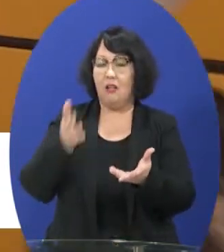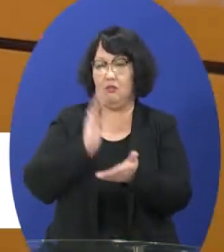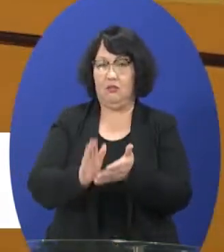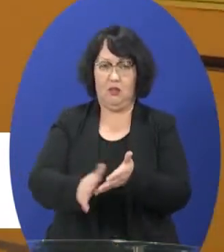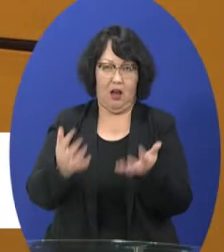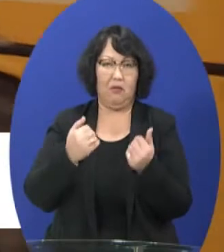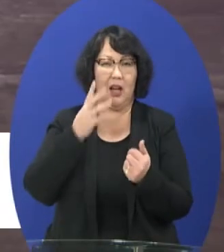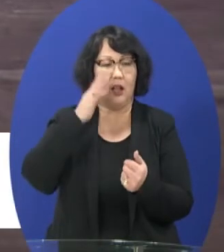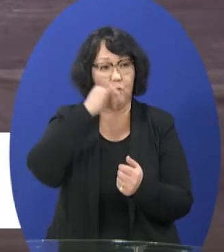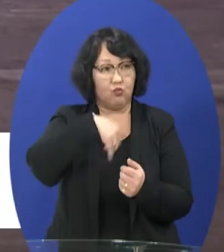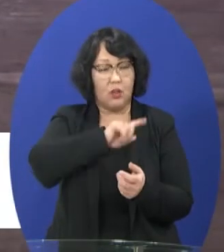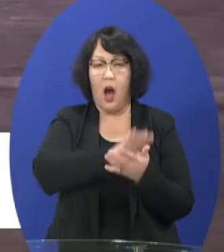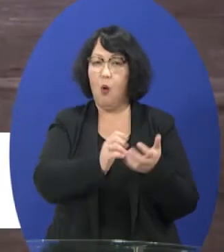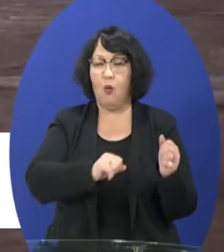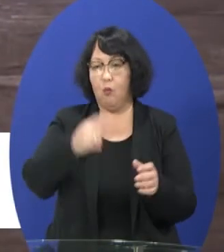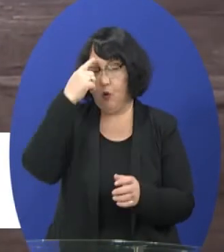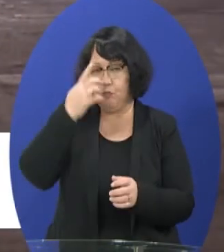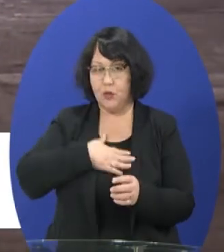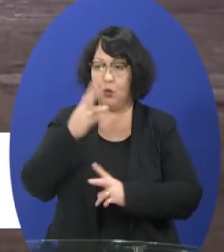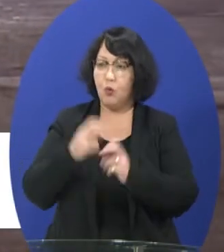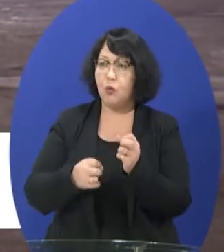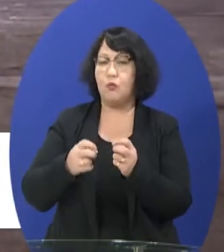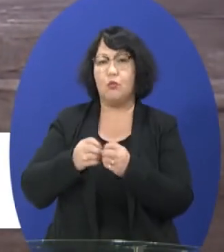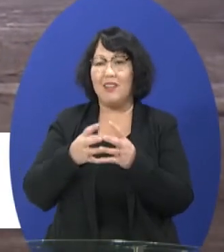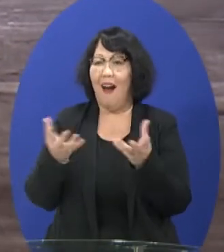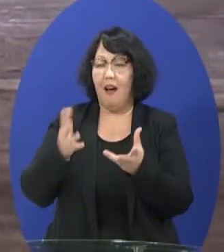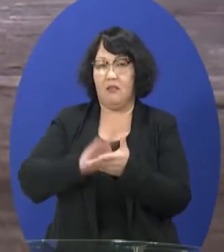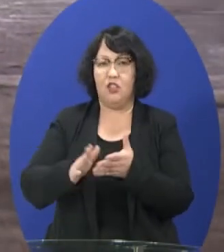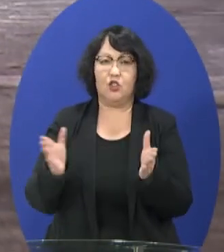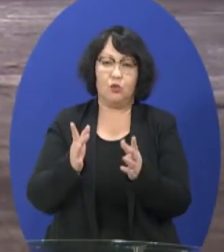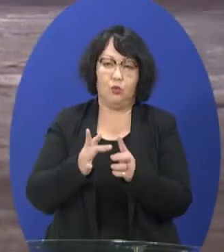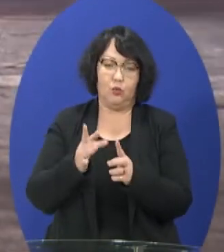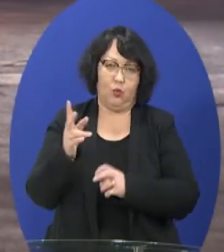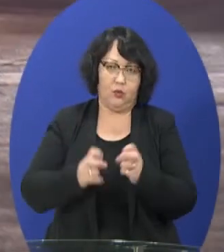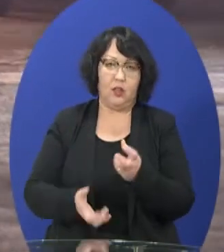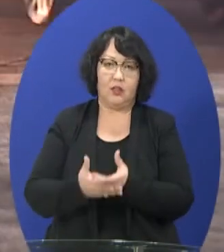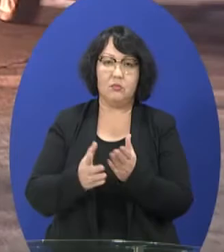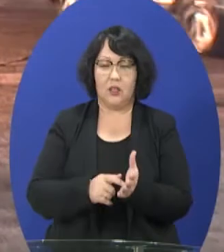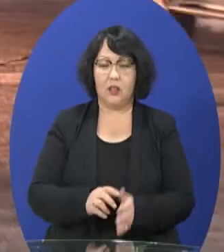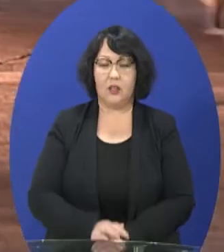үйлдвэрлэгчдэд бодит санхүүгийн зээл тусламж үзүүлэх шаардлагатай байна.